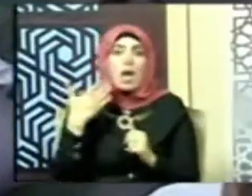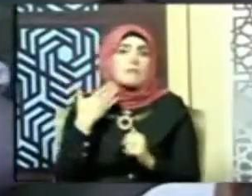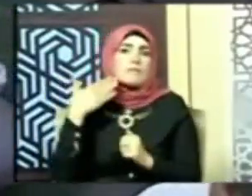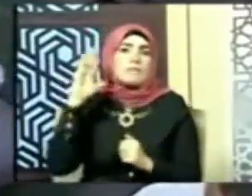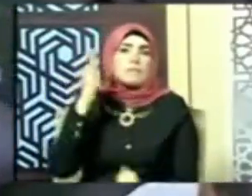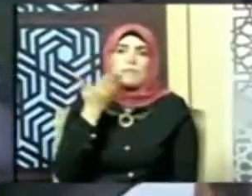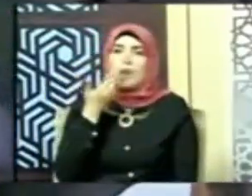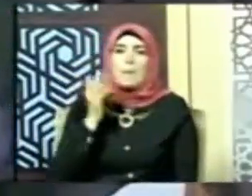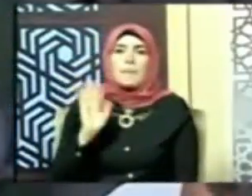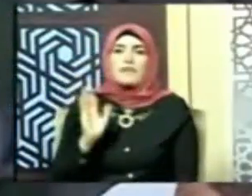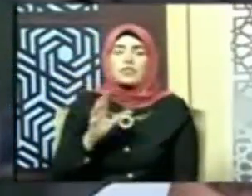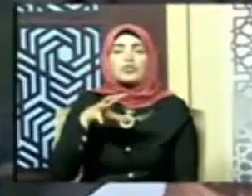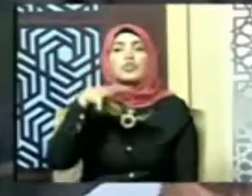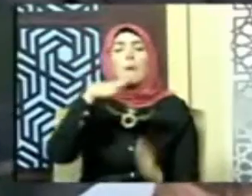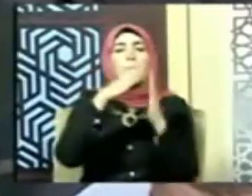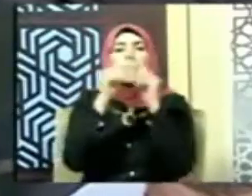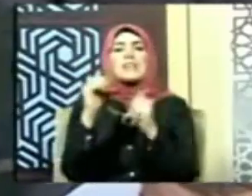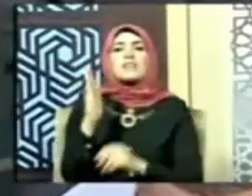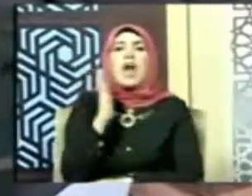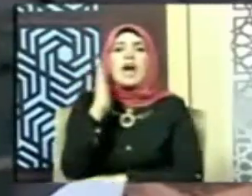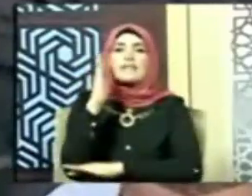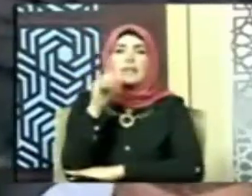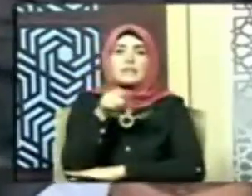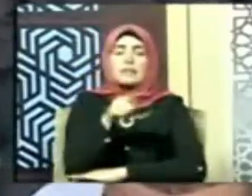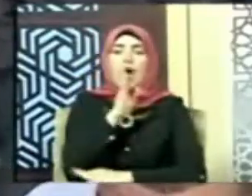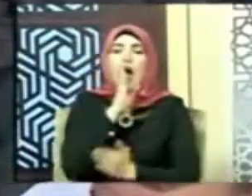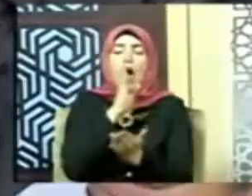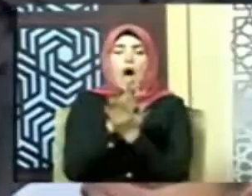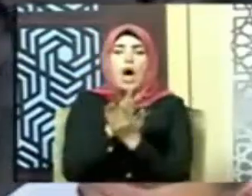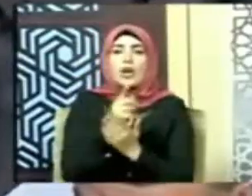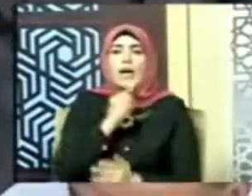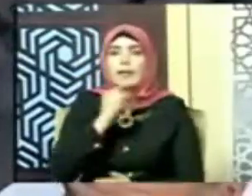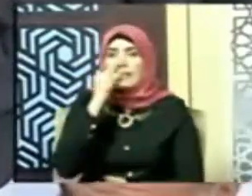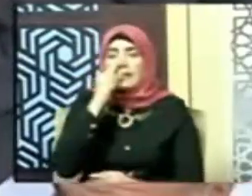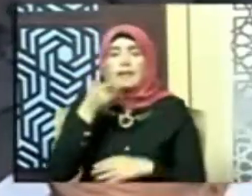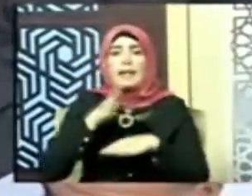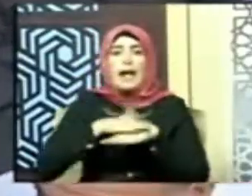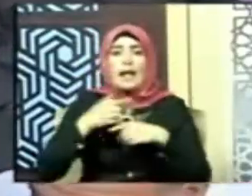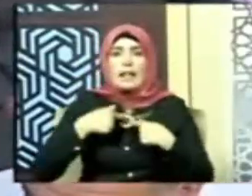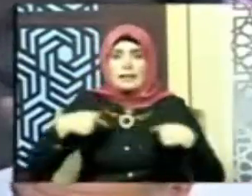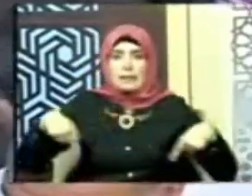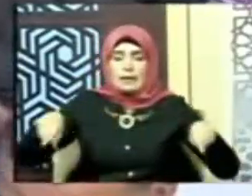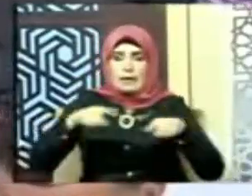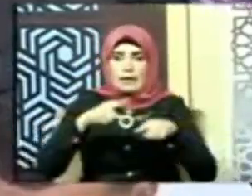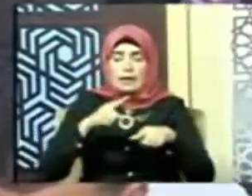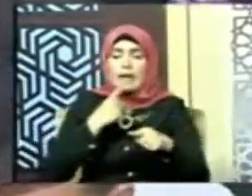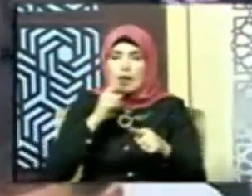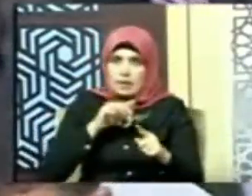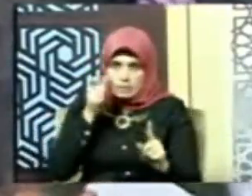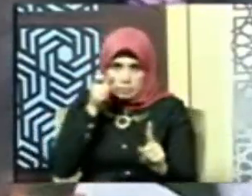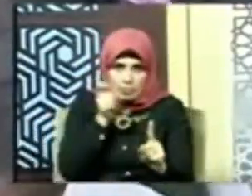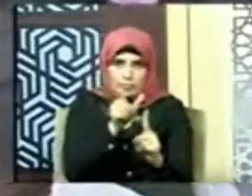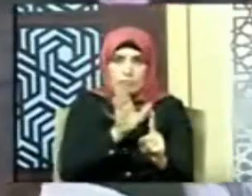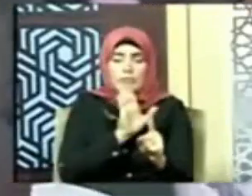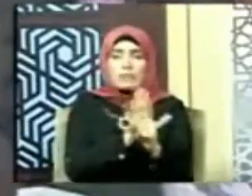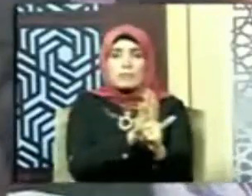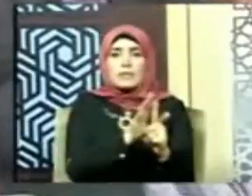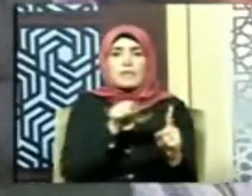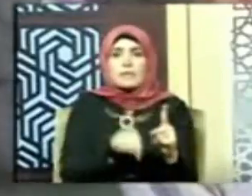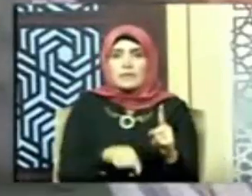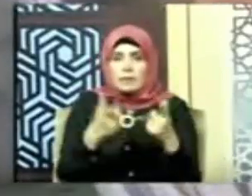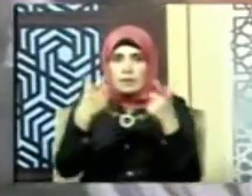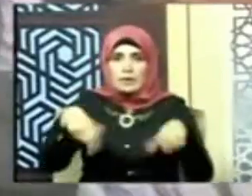بعدي. حق الدين علينا أن نقف إلى جانب بلدنا